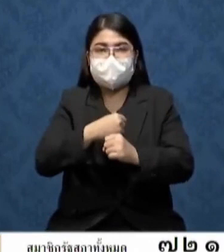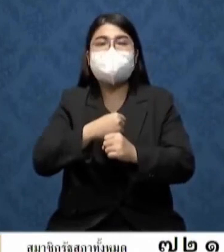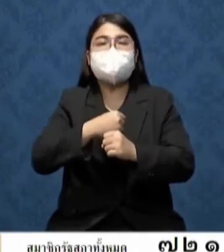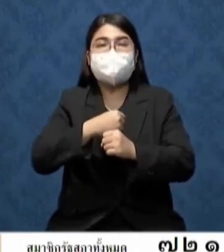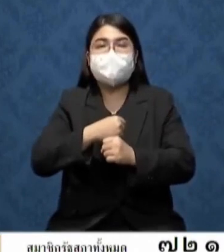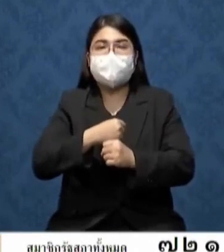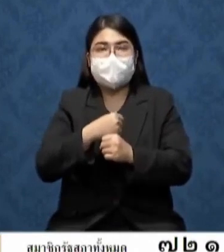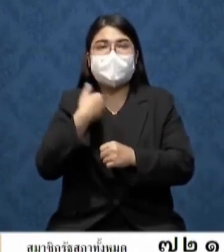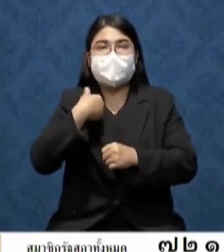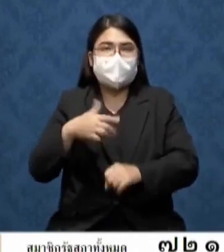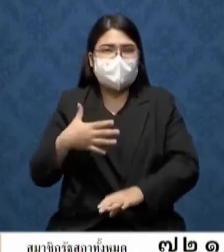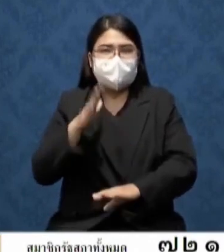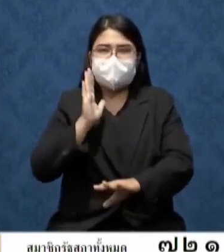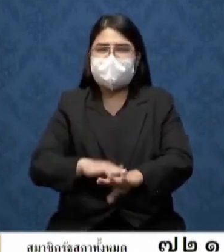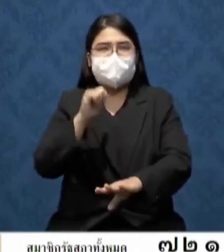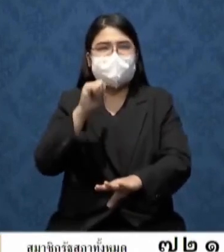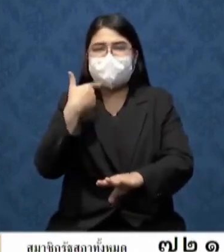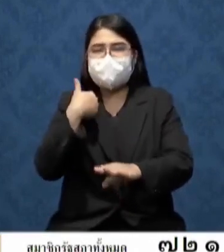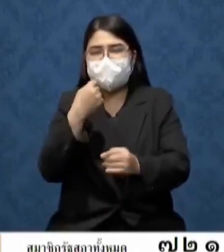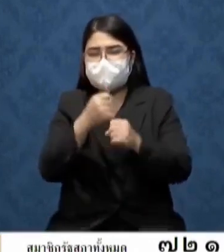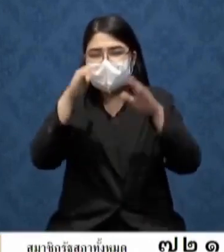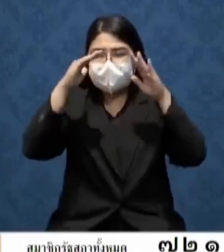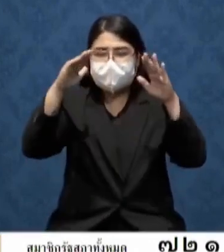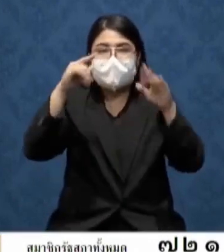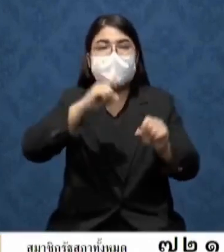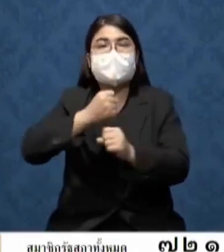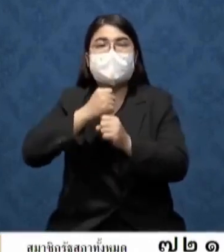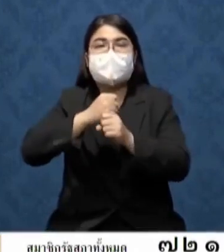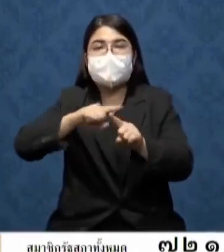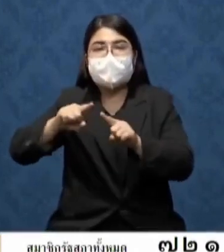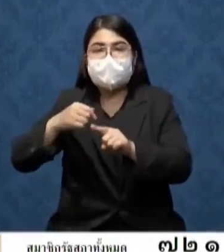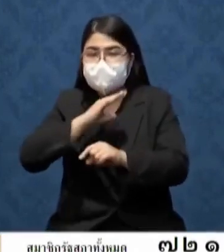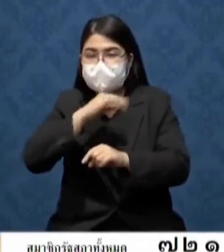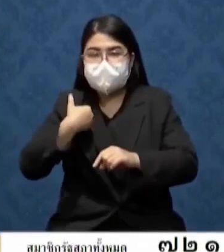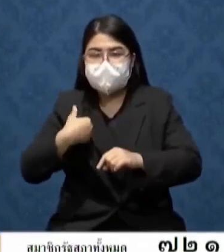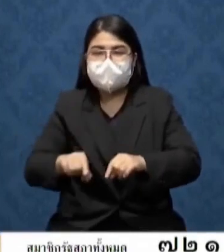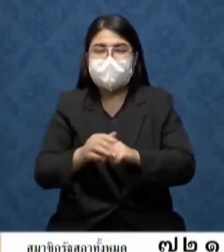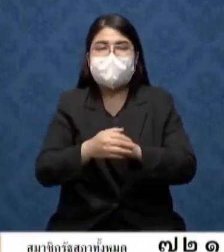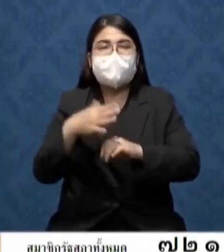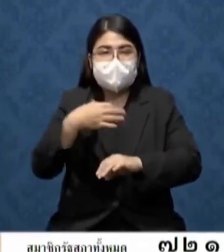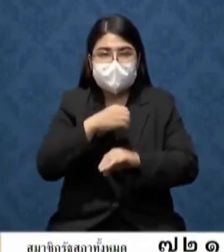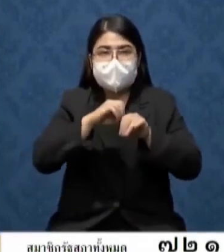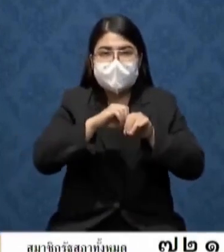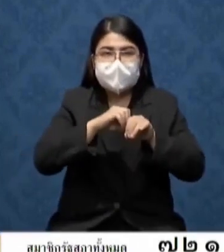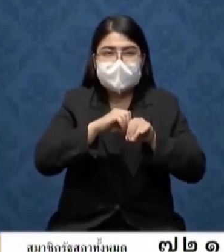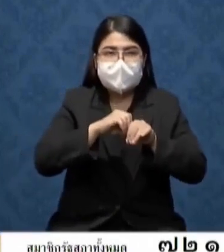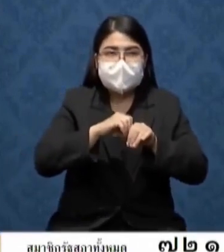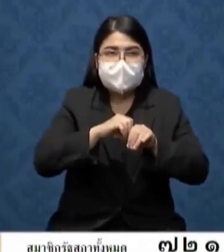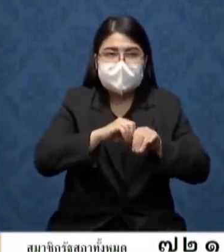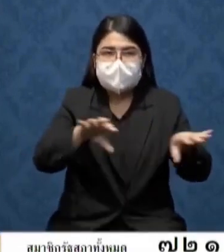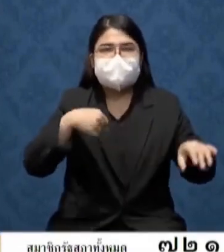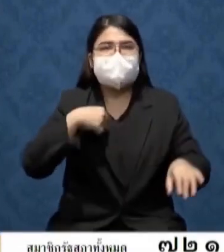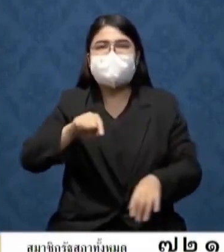ความสามารถแล้วกคามตใจจใกทำงานการกระจายอำนาจจะทำใหสุขภาพจตท่ดีขึนแ่นอนครัอัี้ผมรับประกันท่